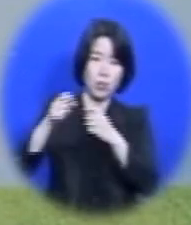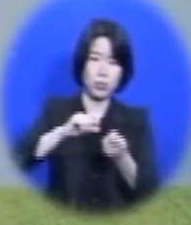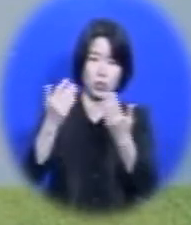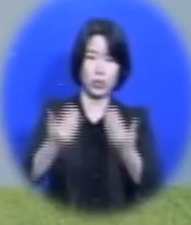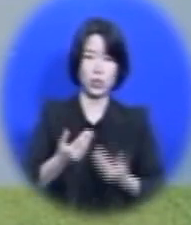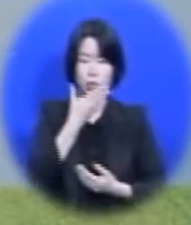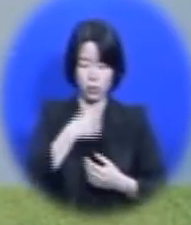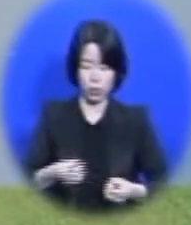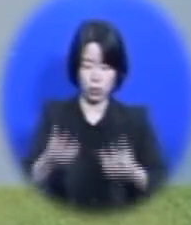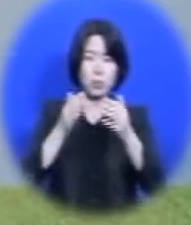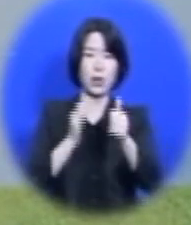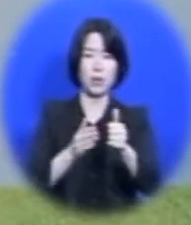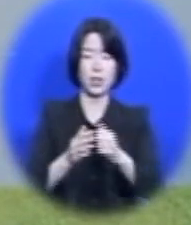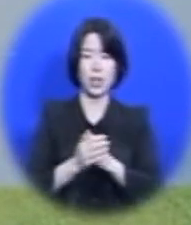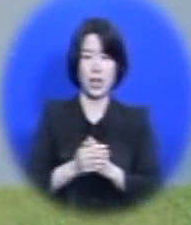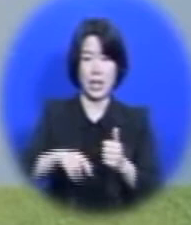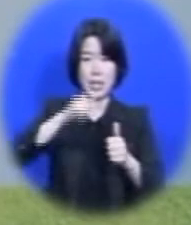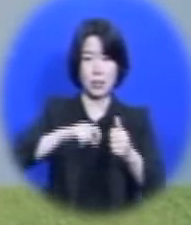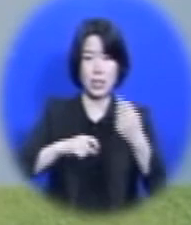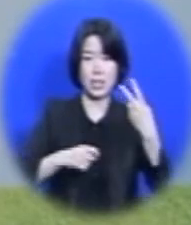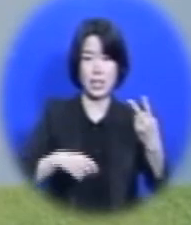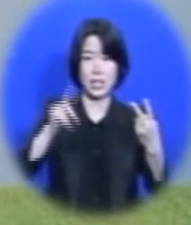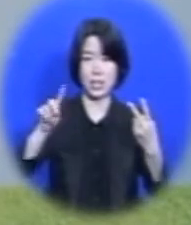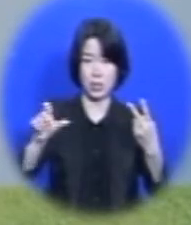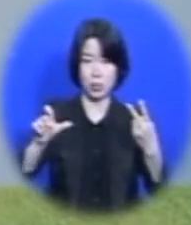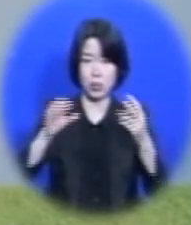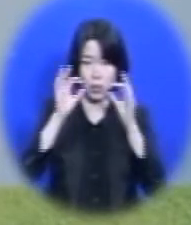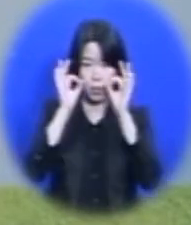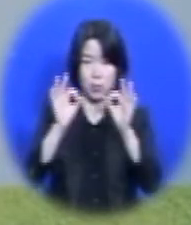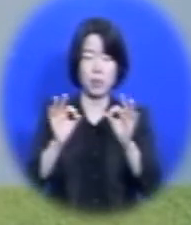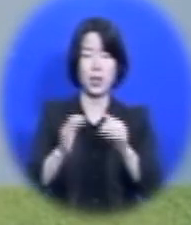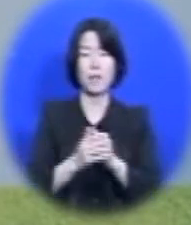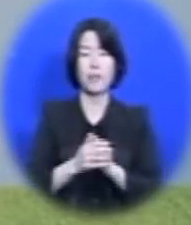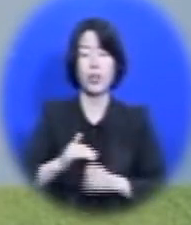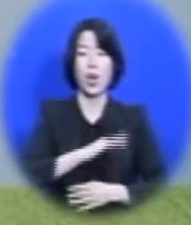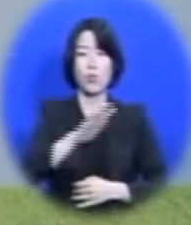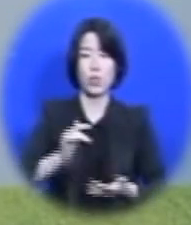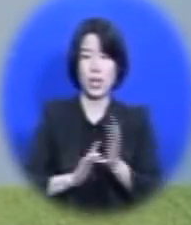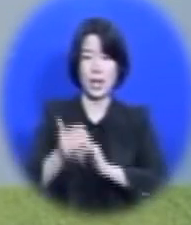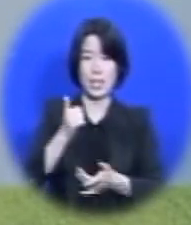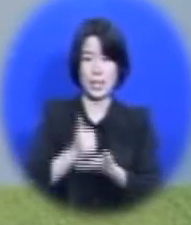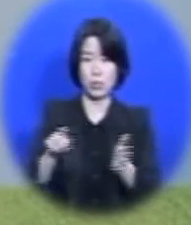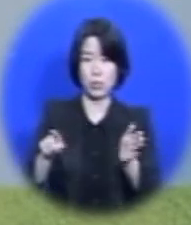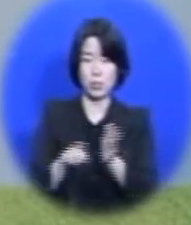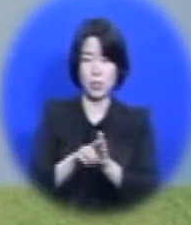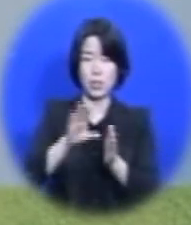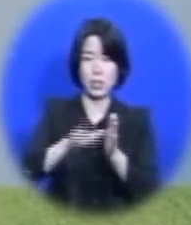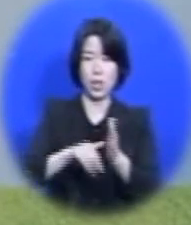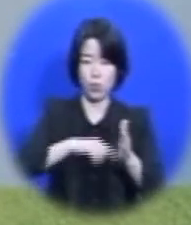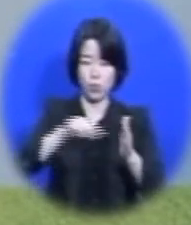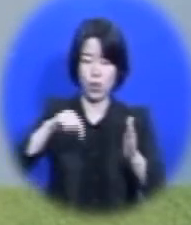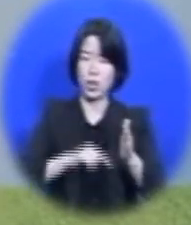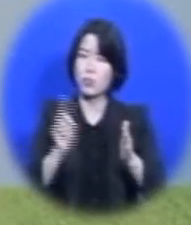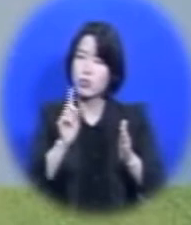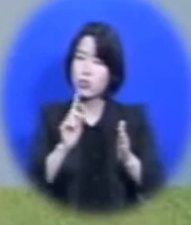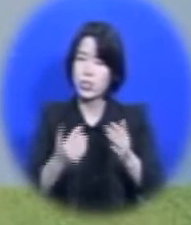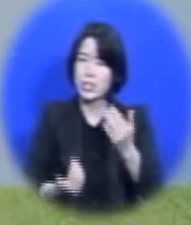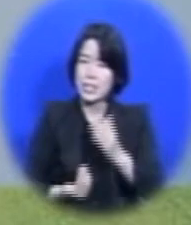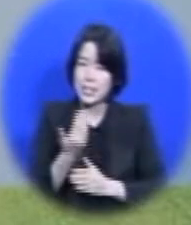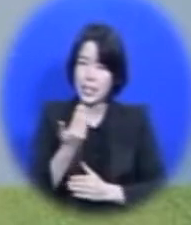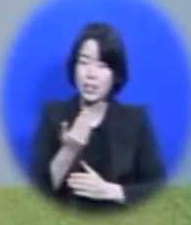축복합니다. 히브리서 2장 15절에 보면 우리가 예수님을 믿을 때 우리 안에 어떤 일이 일어나는지에